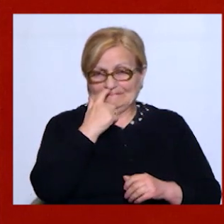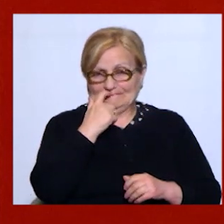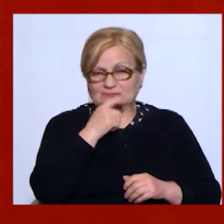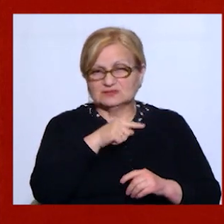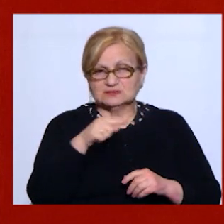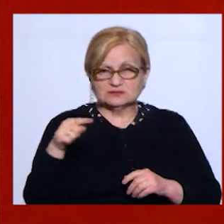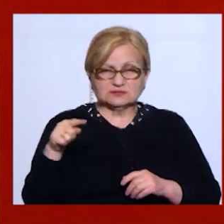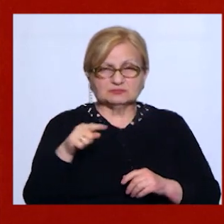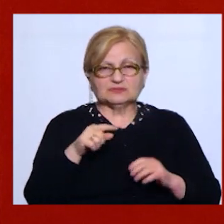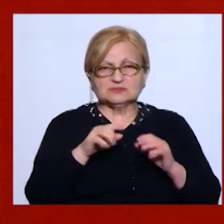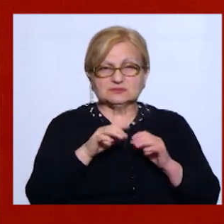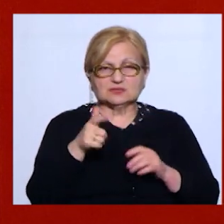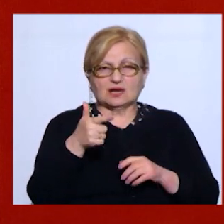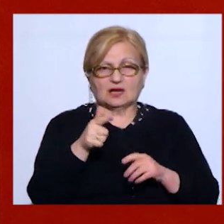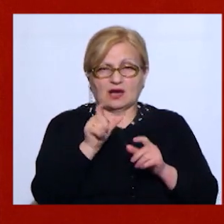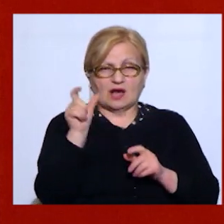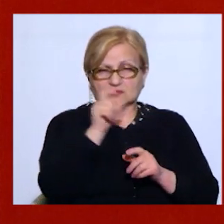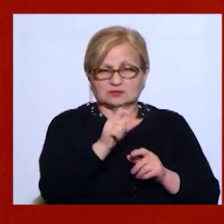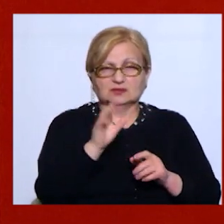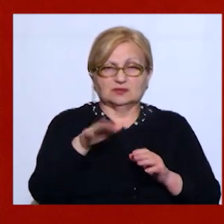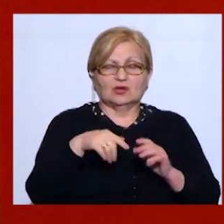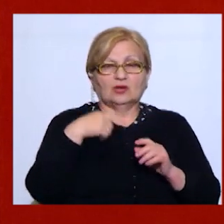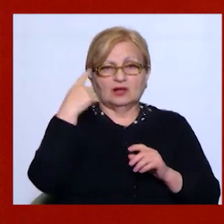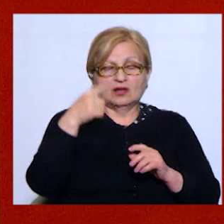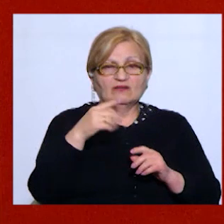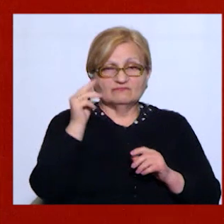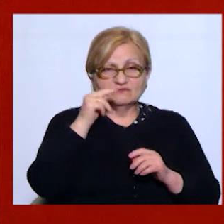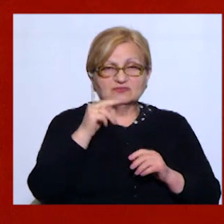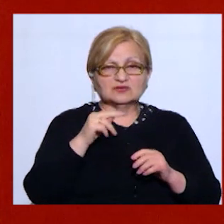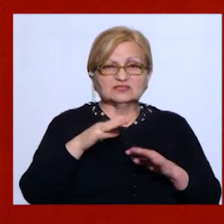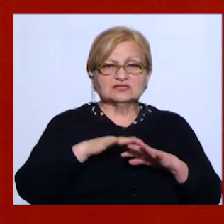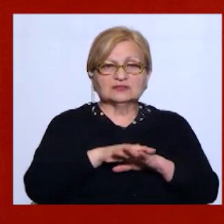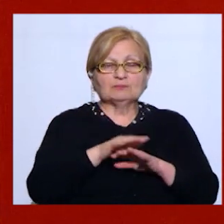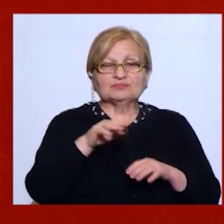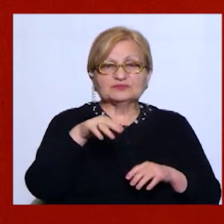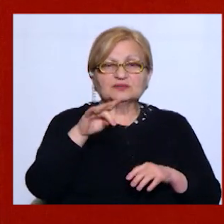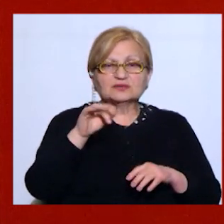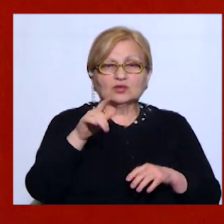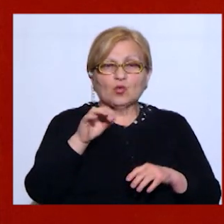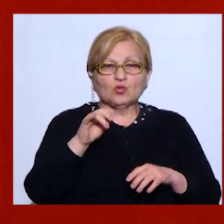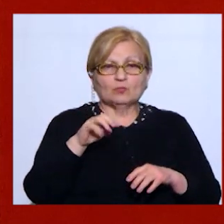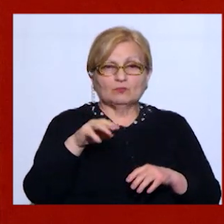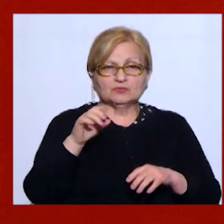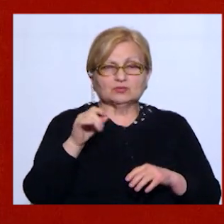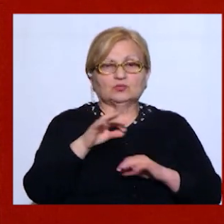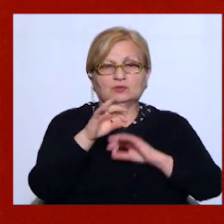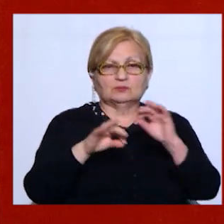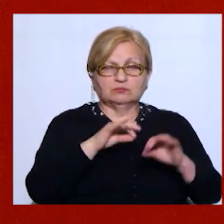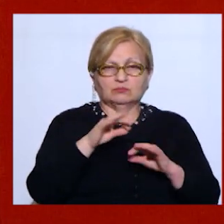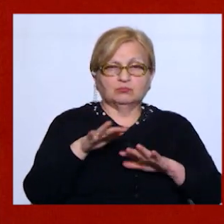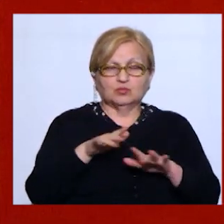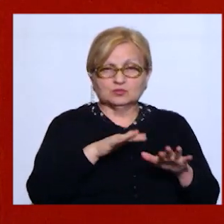ვიცით, ხო, რატომ არის მნიშვნელოვანი. შემდეგ წელს უკვე ვისწავლით ტრიგონომეტრიულ ფუნქციებს. ტრიგონომეტრიული ფუნქციები